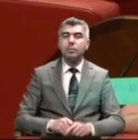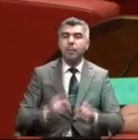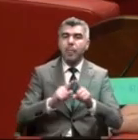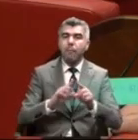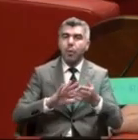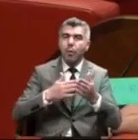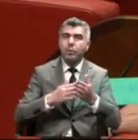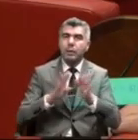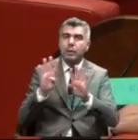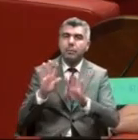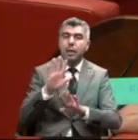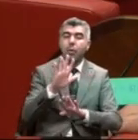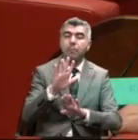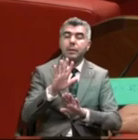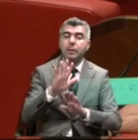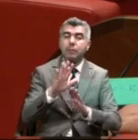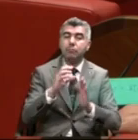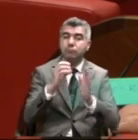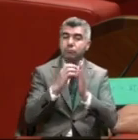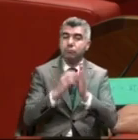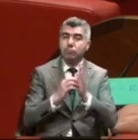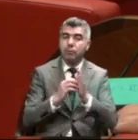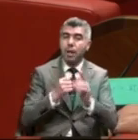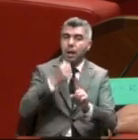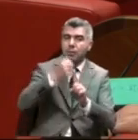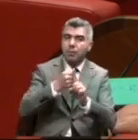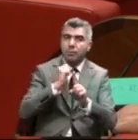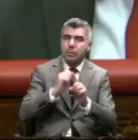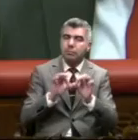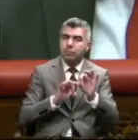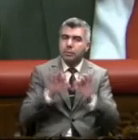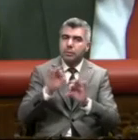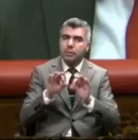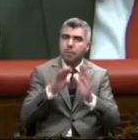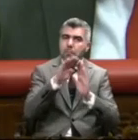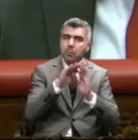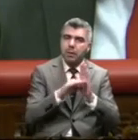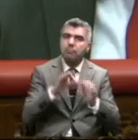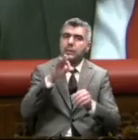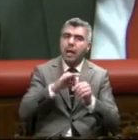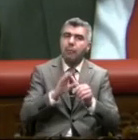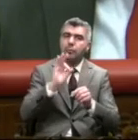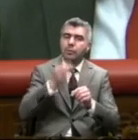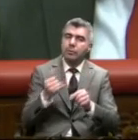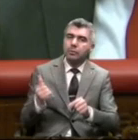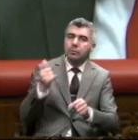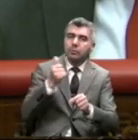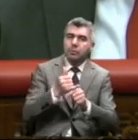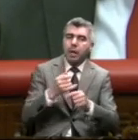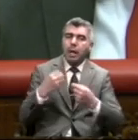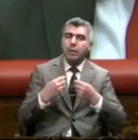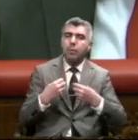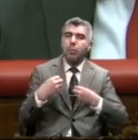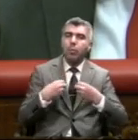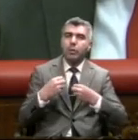غادي تجمع 58 مؤسسه عموميه بدات الاشتغال دارت الاجهزه نتاعها نتاع الاشتغال تم التعيين الرئيس المدير العام